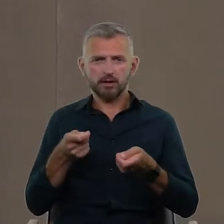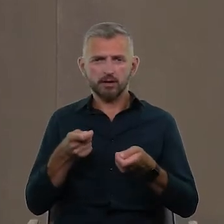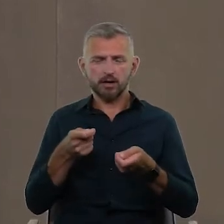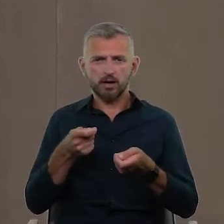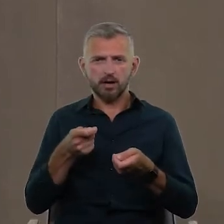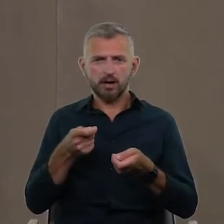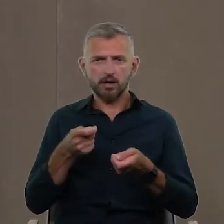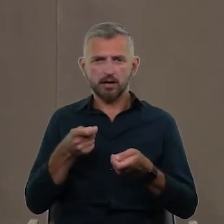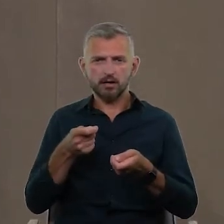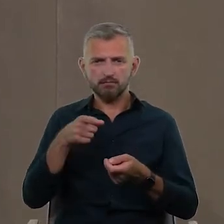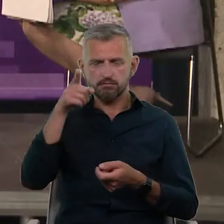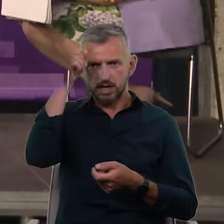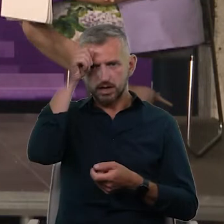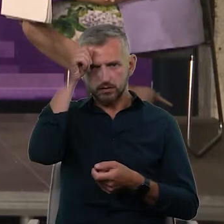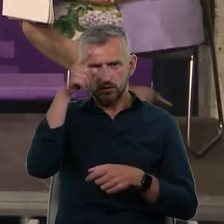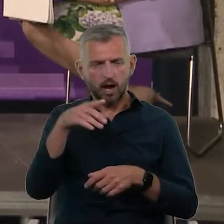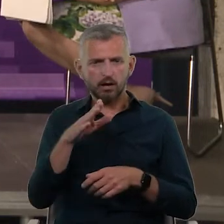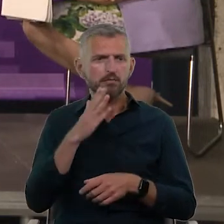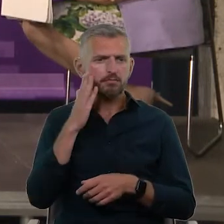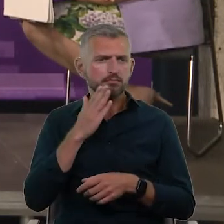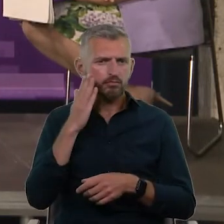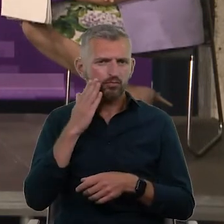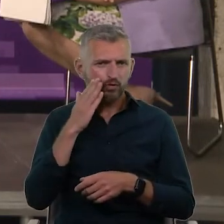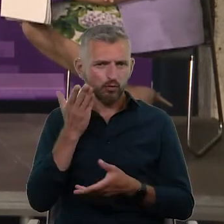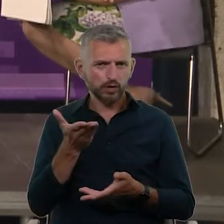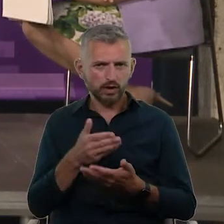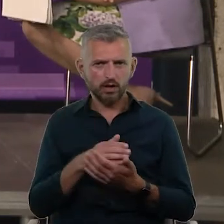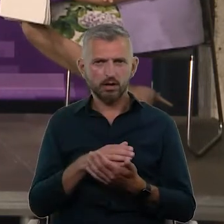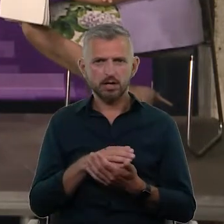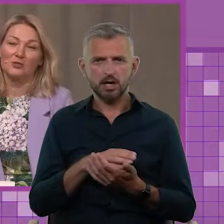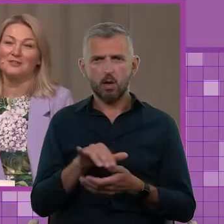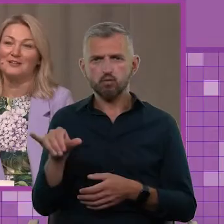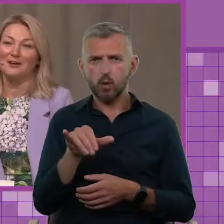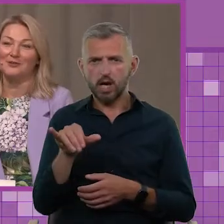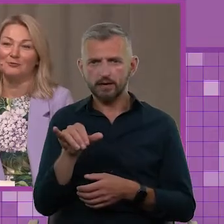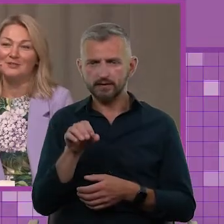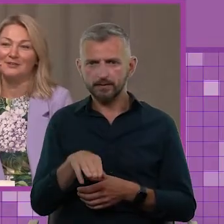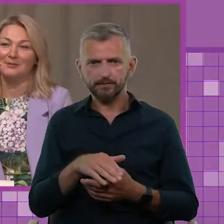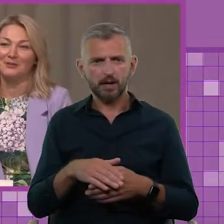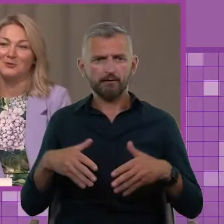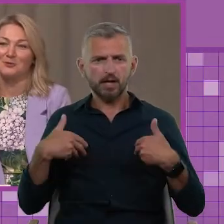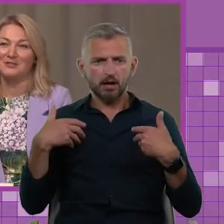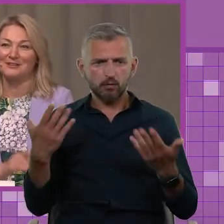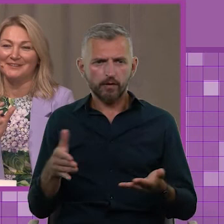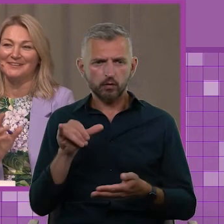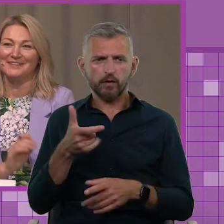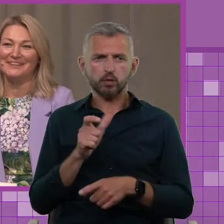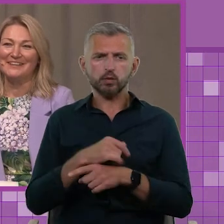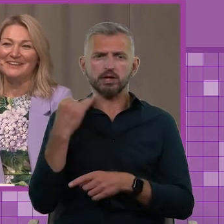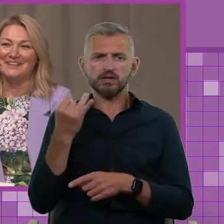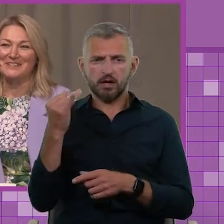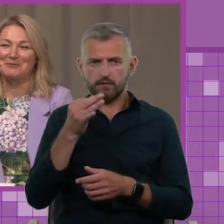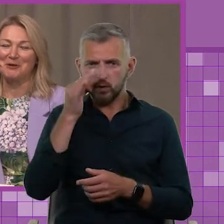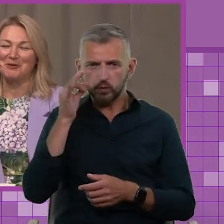Yellow Blue Force Foundation з Румунії, з Бухаресту. Вітаємо вас. У вас дуже цікавий досвід, я би